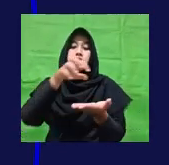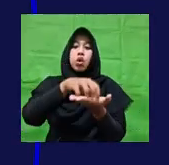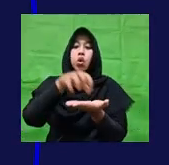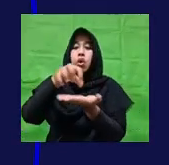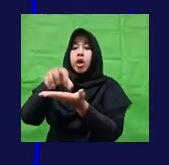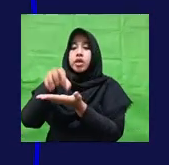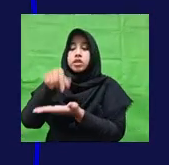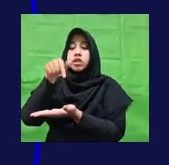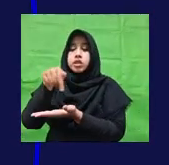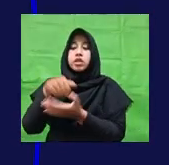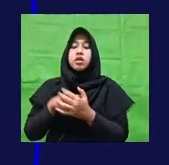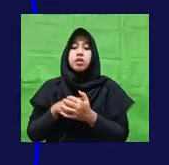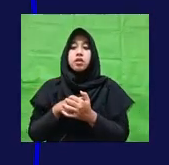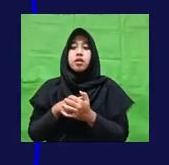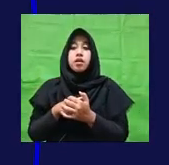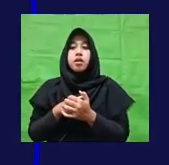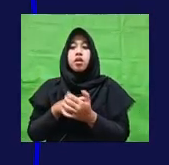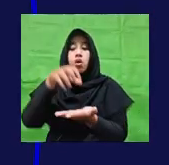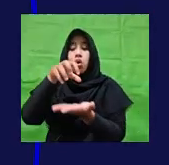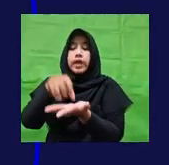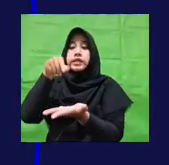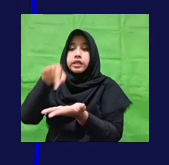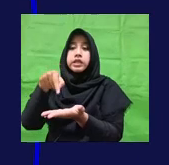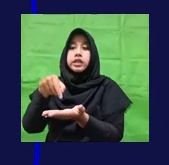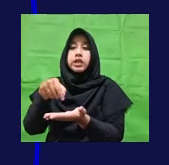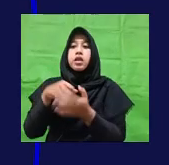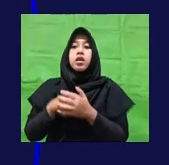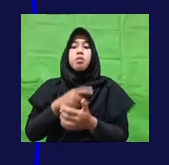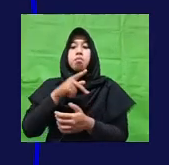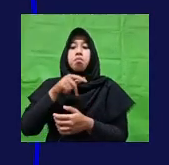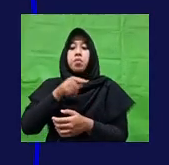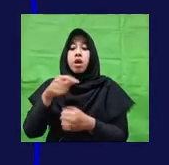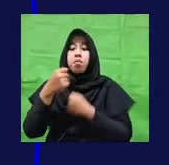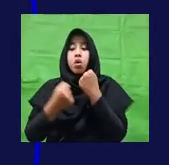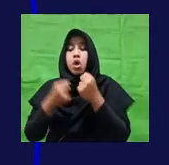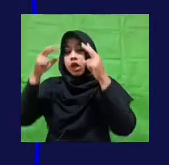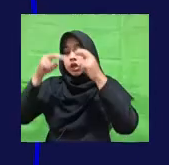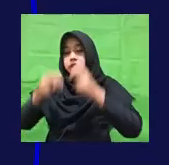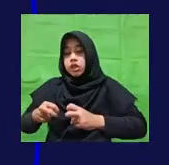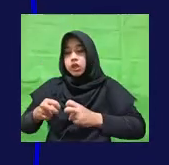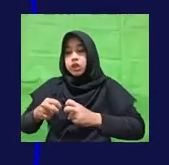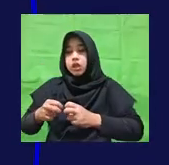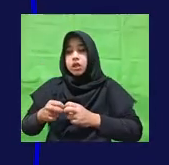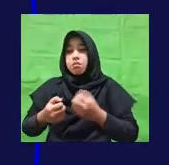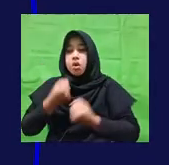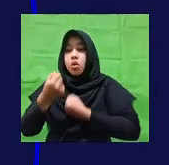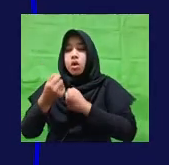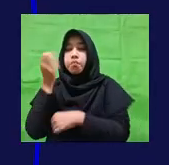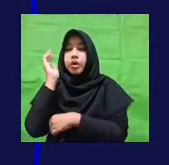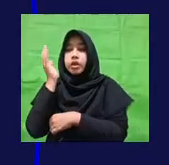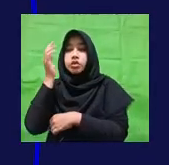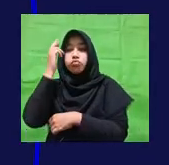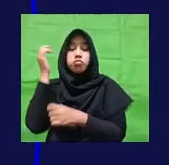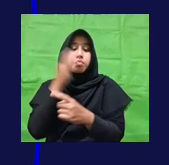mereka bermukim itu akan melakukan riset dan kemudian juga melakukan presentasi untuk masyarakat lokal di sana, kemudian membawanya ke